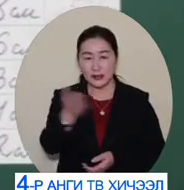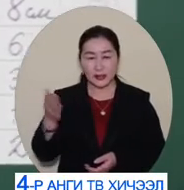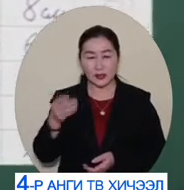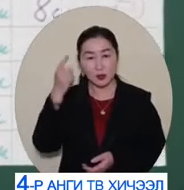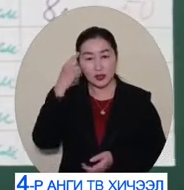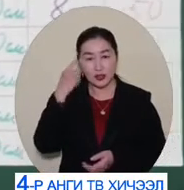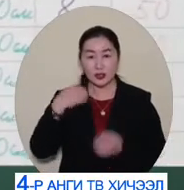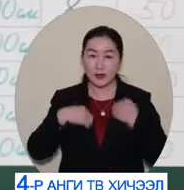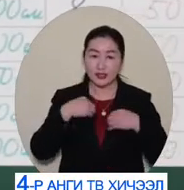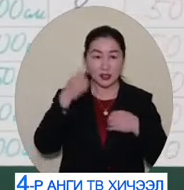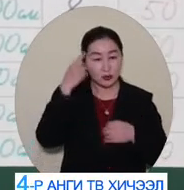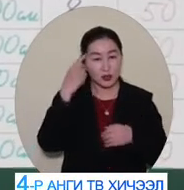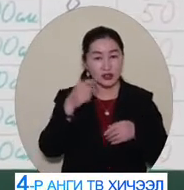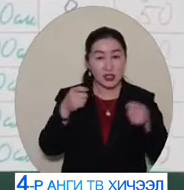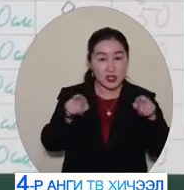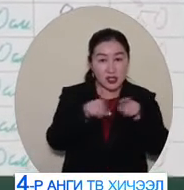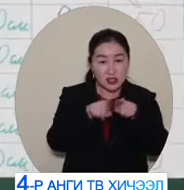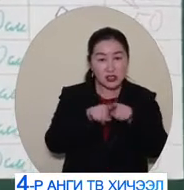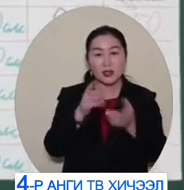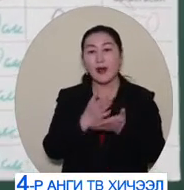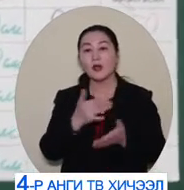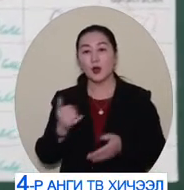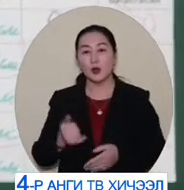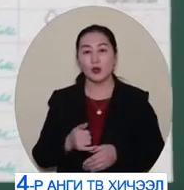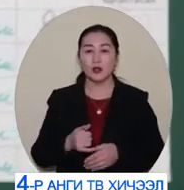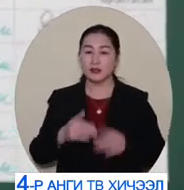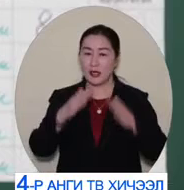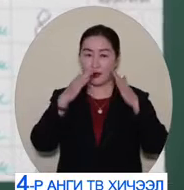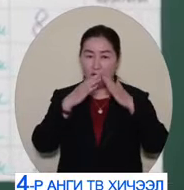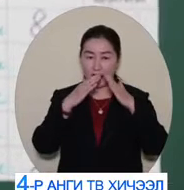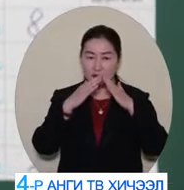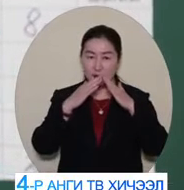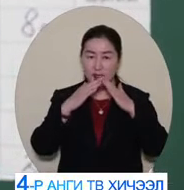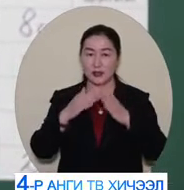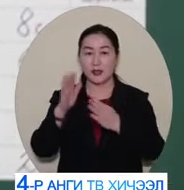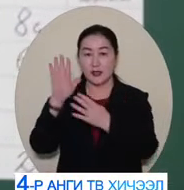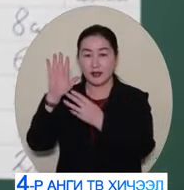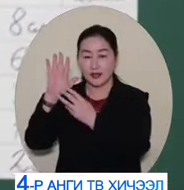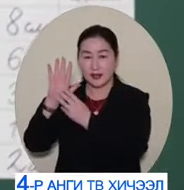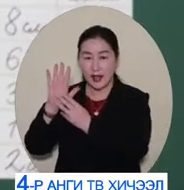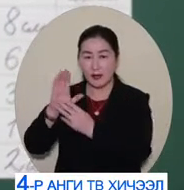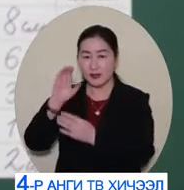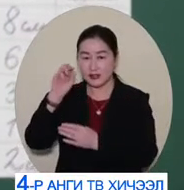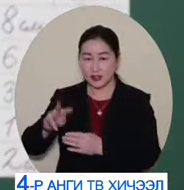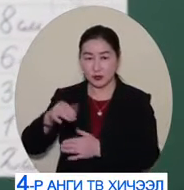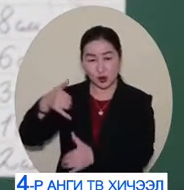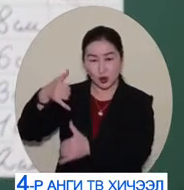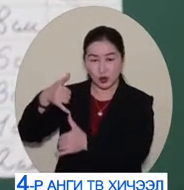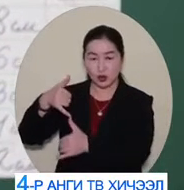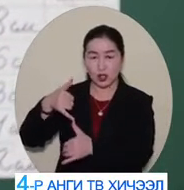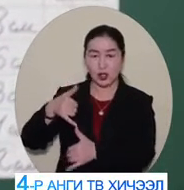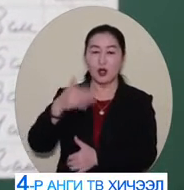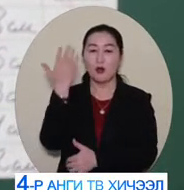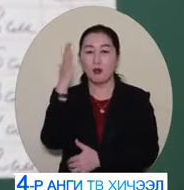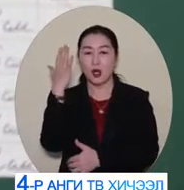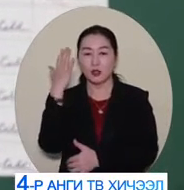нь шүү дээ. За цээжэл бодсон бодолт чинь та бүхнийхээ таа нийцж гинүү. Нийцж гин тийм ээ. За